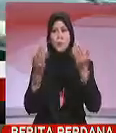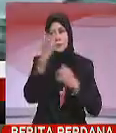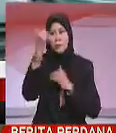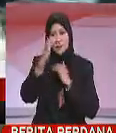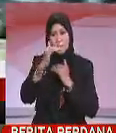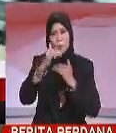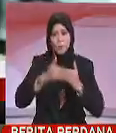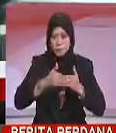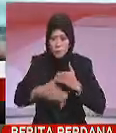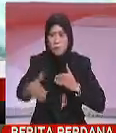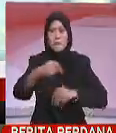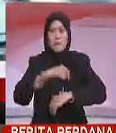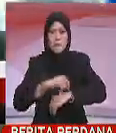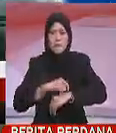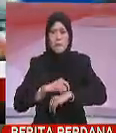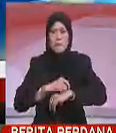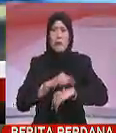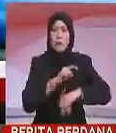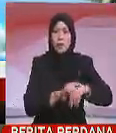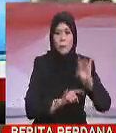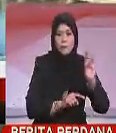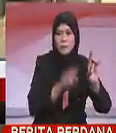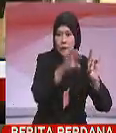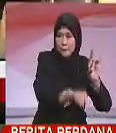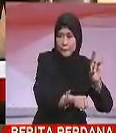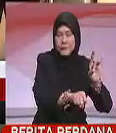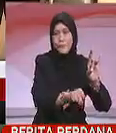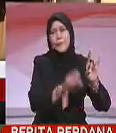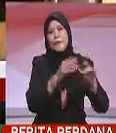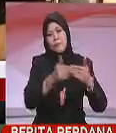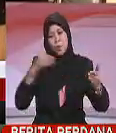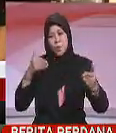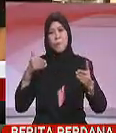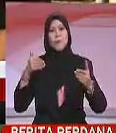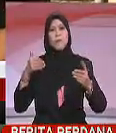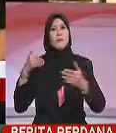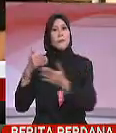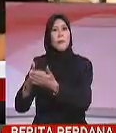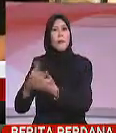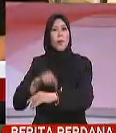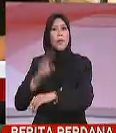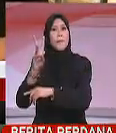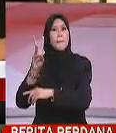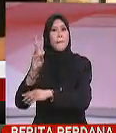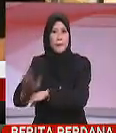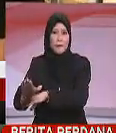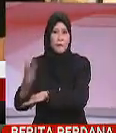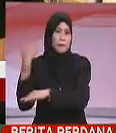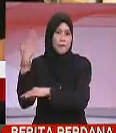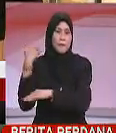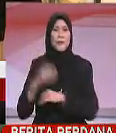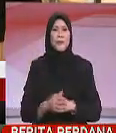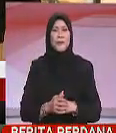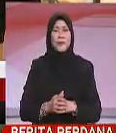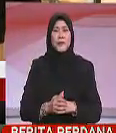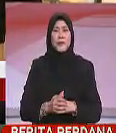diberikan lebih panjang, iaitu sehingga pukul 8 malam berbanding sebelum ini sehingga 6 petang. Bukan itu